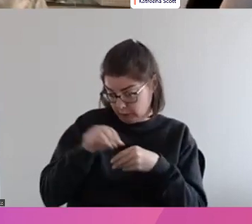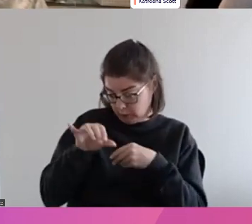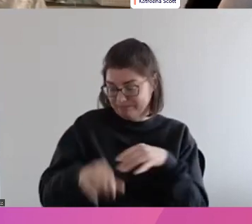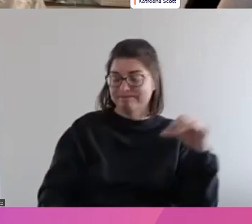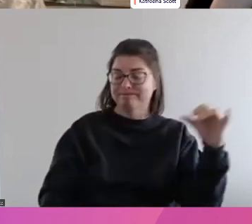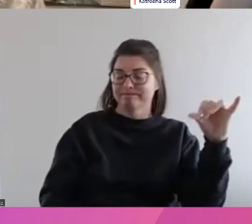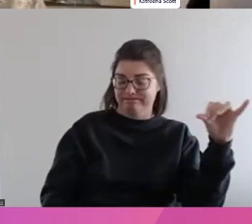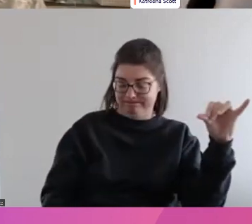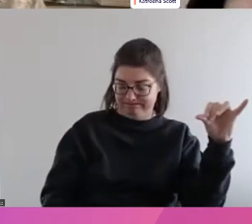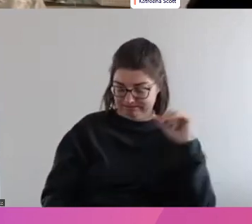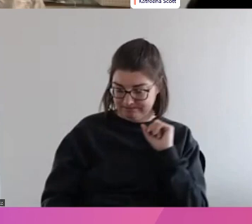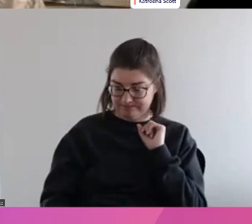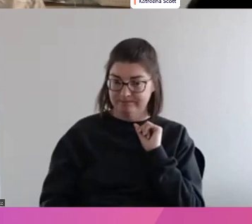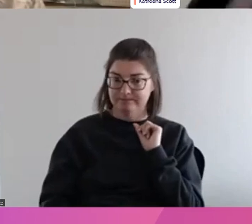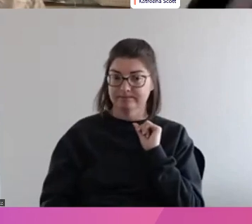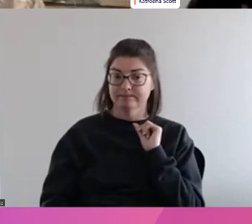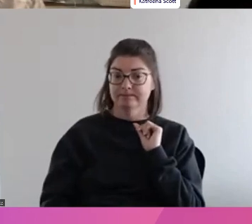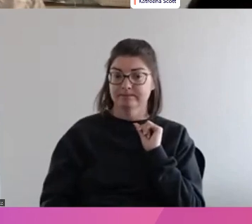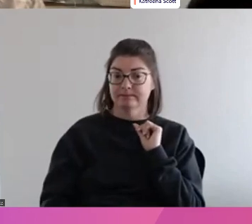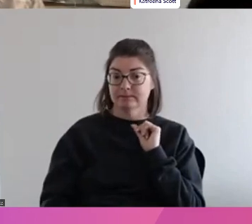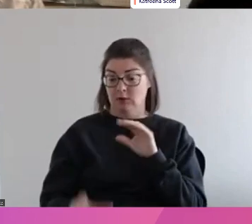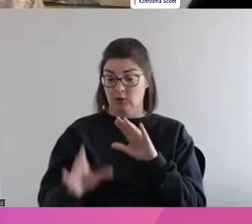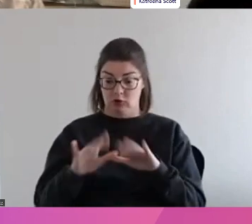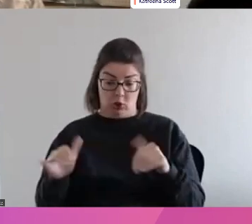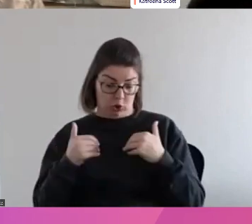la famille potentiels.